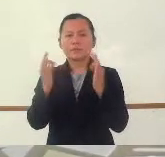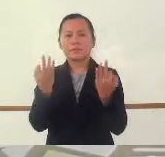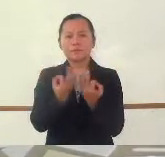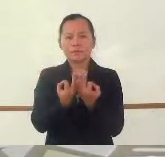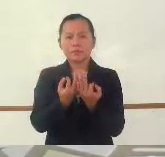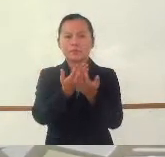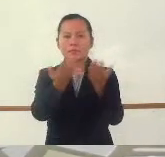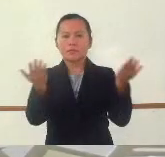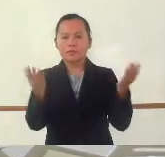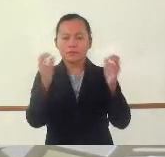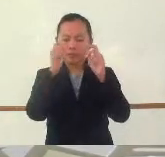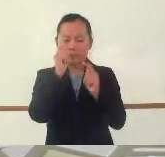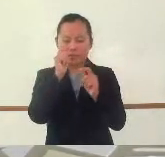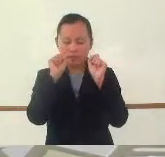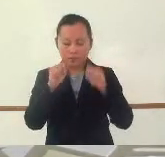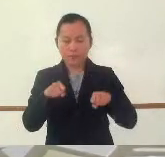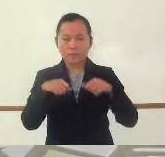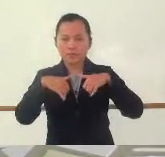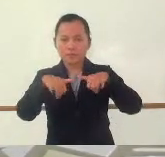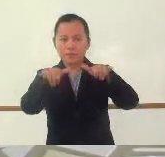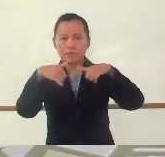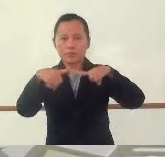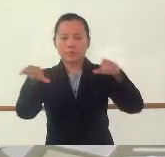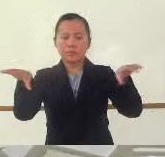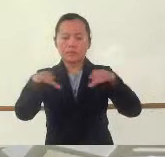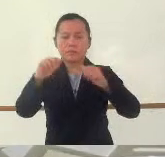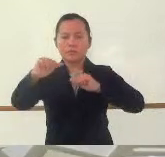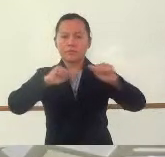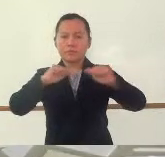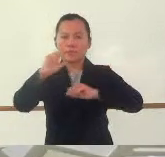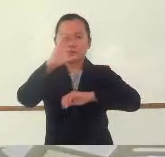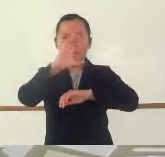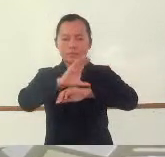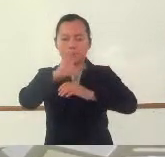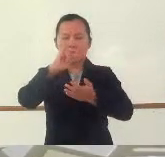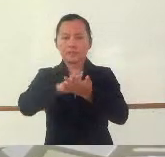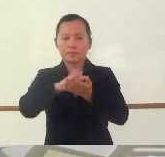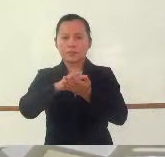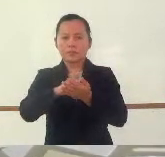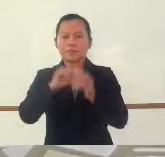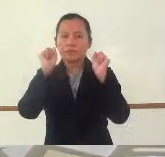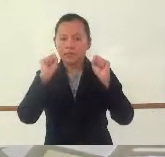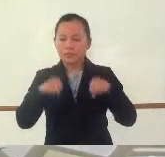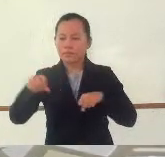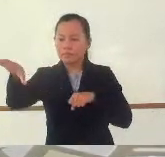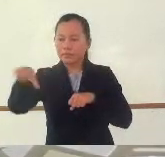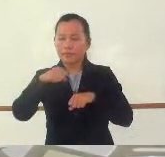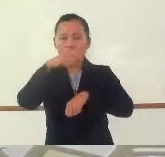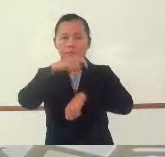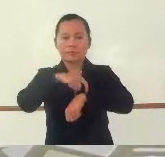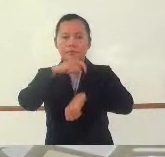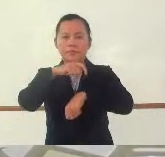meneruskan usaha kita ini. Jadi sekali lagi saudara-saudari, ambil masa, gunakan